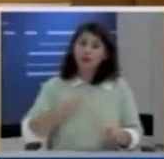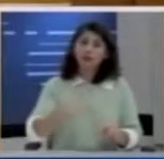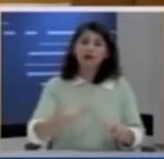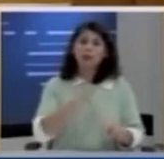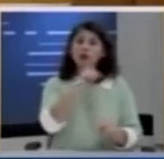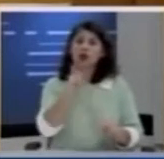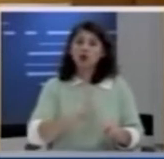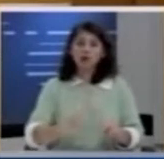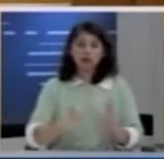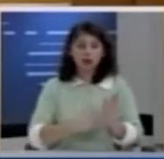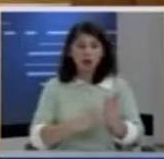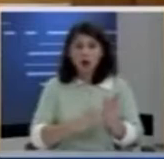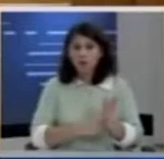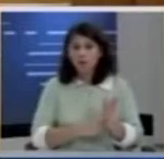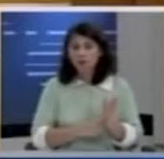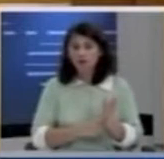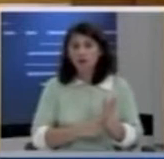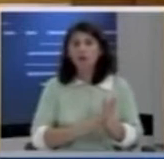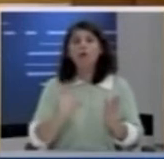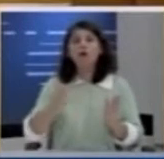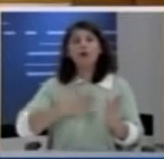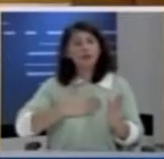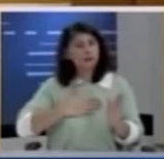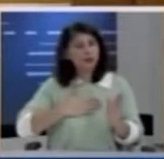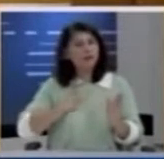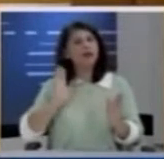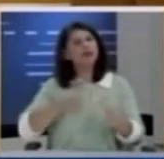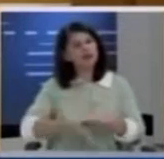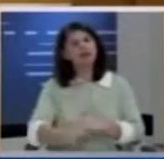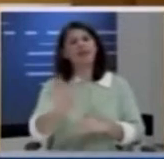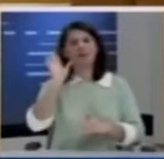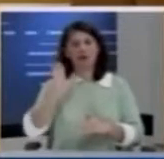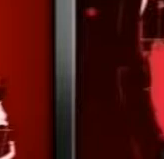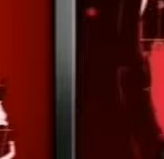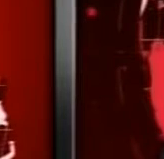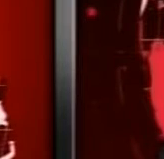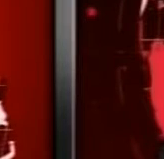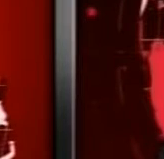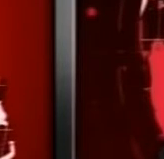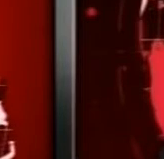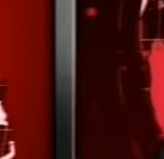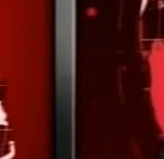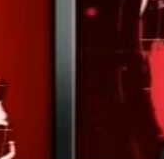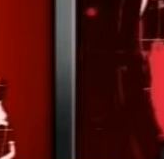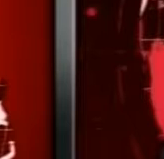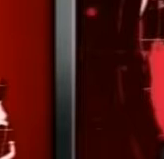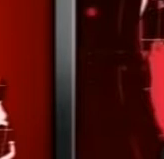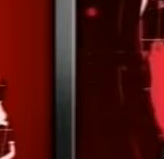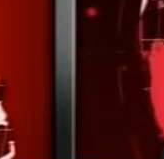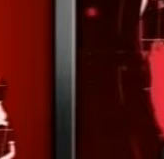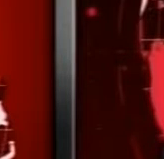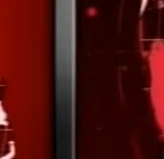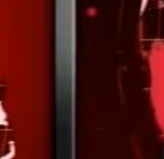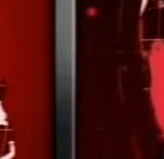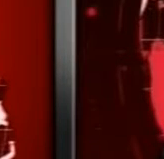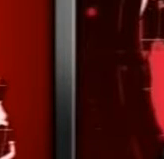δώσαμε ζωή σε νομοθετήματα που χωρίς εμάς δεν θα περνούσαν. Σφοδρή κόντρα ξέσπασε στη Βουλή